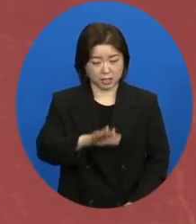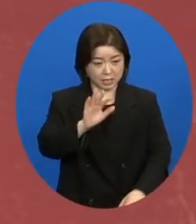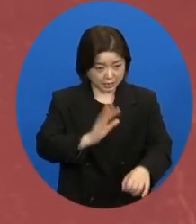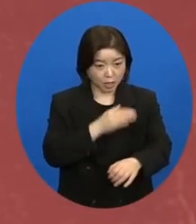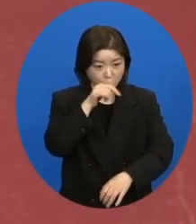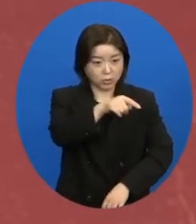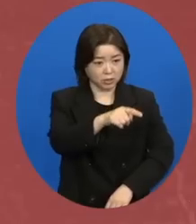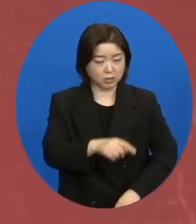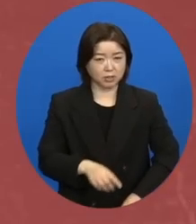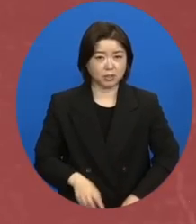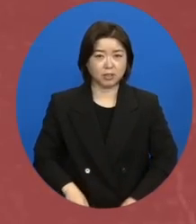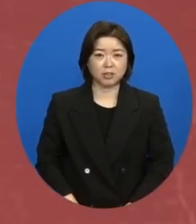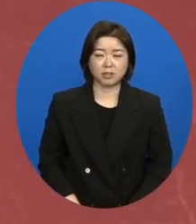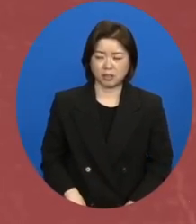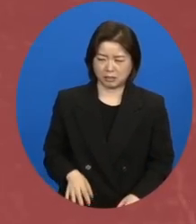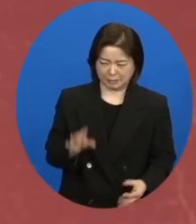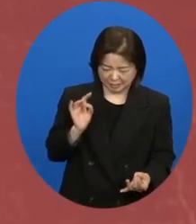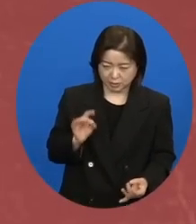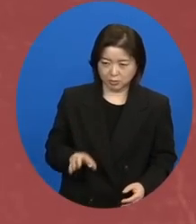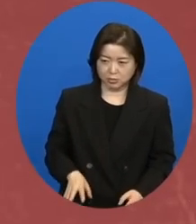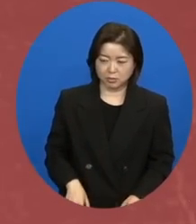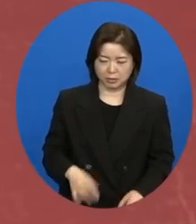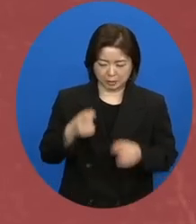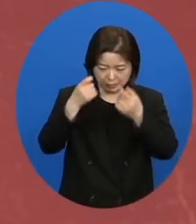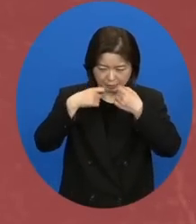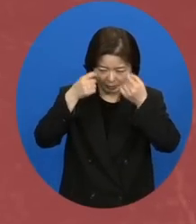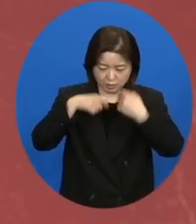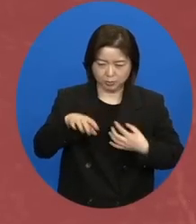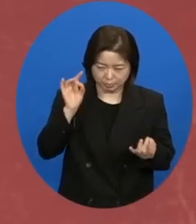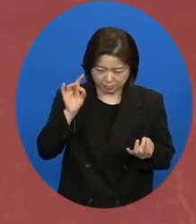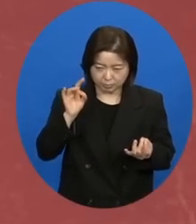잘못했잖냐. 그러면 가만히 있어. 눈물 뚝뚝 흘리면서.